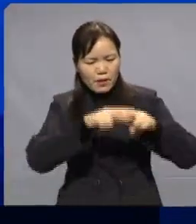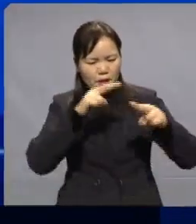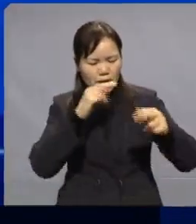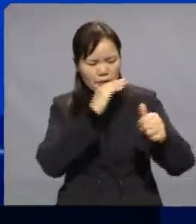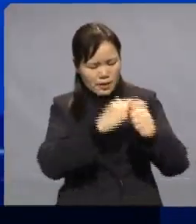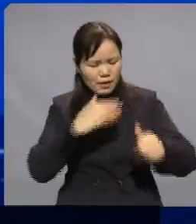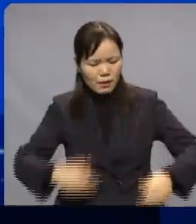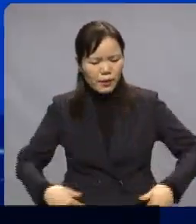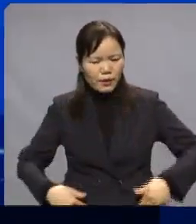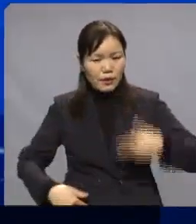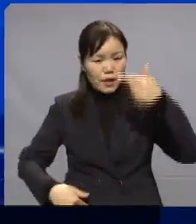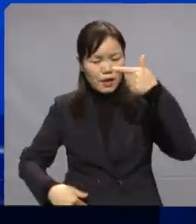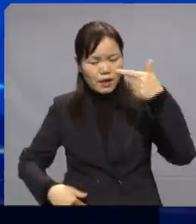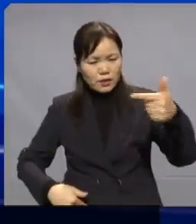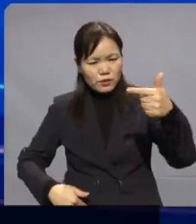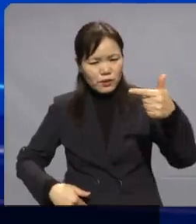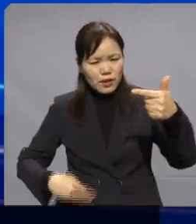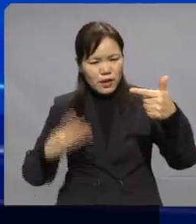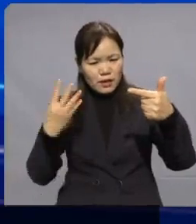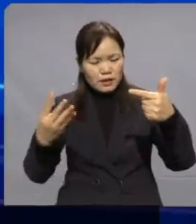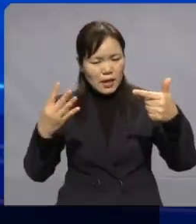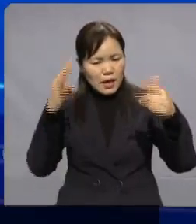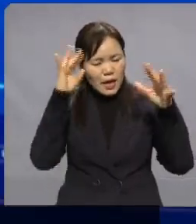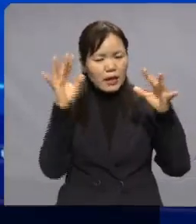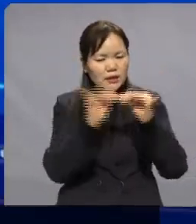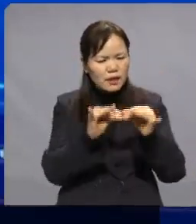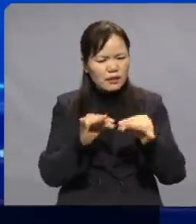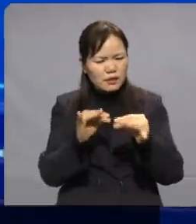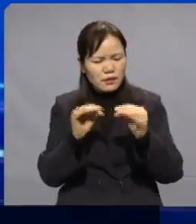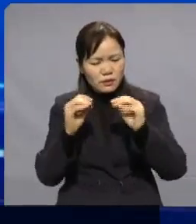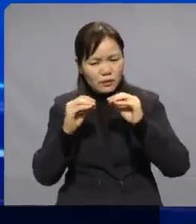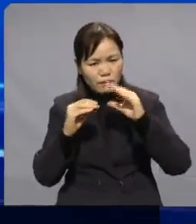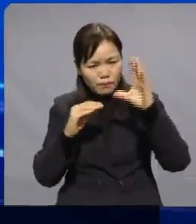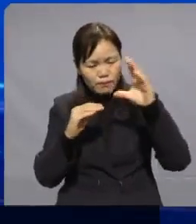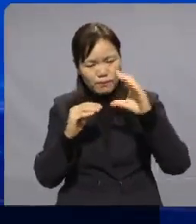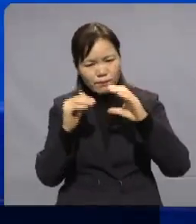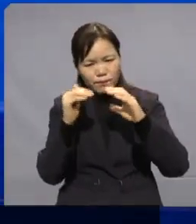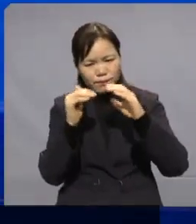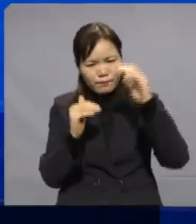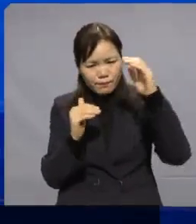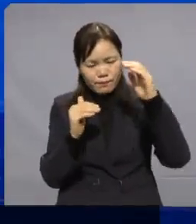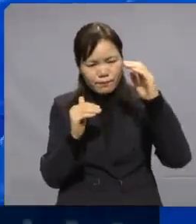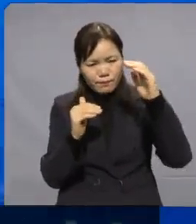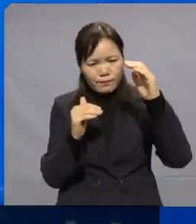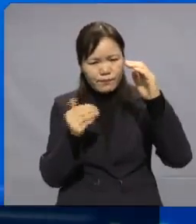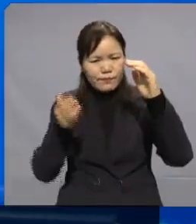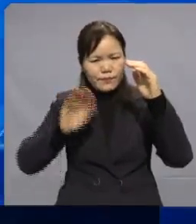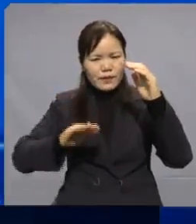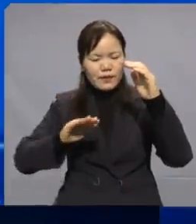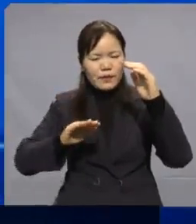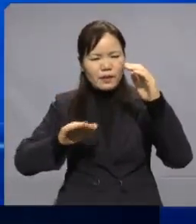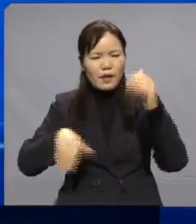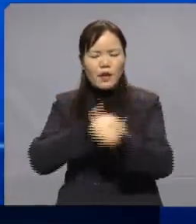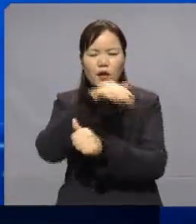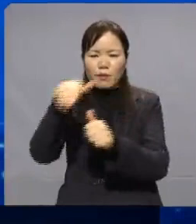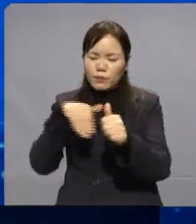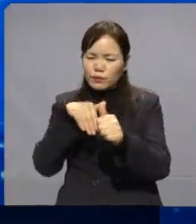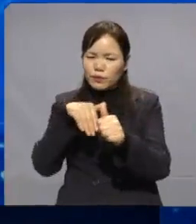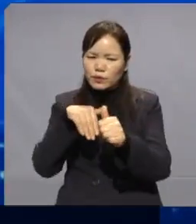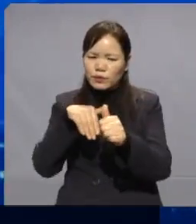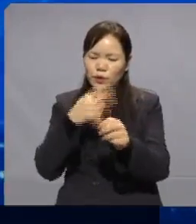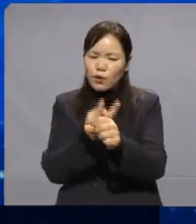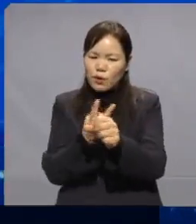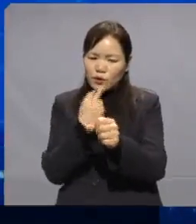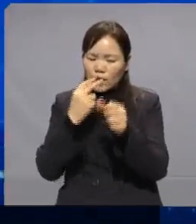4 정도로 경질에 대한 찬성 여론이 높았던 것으로 기억이 되는데, 민심의 향방도 사실